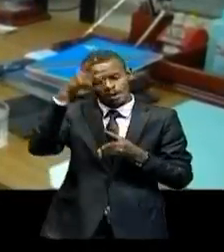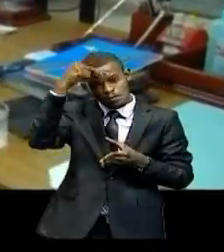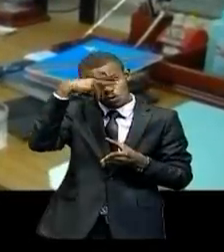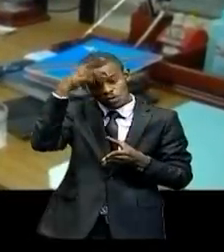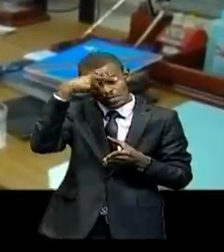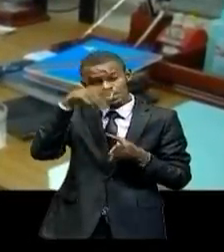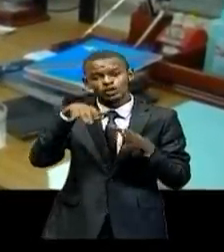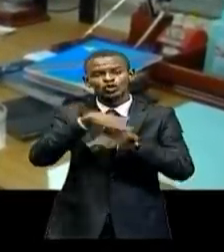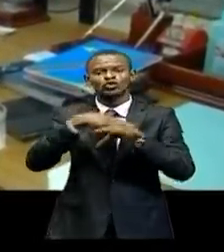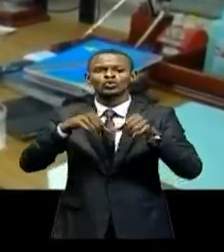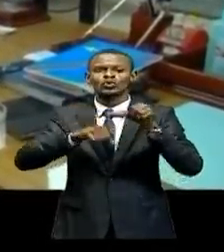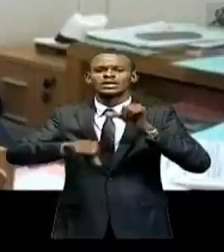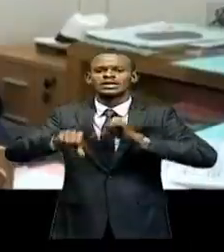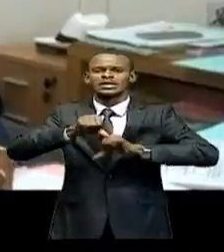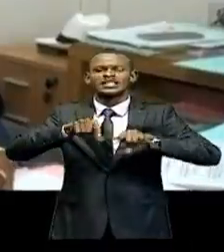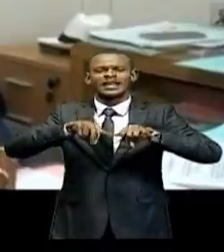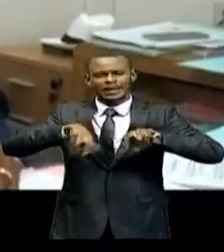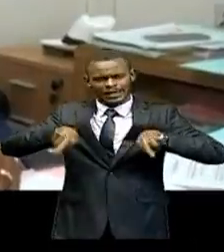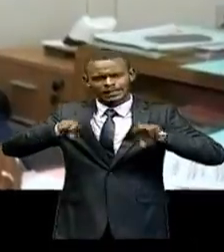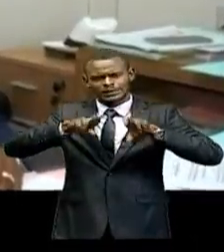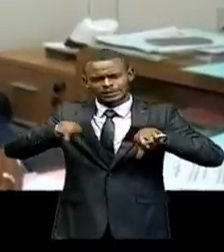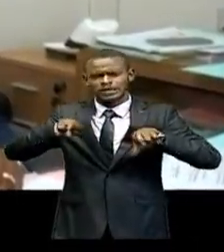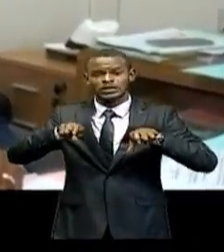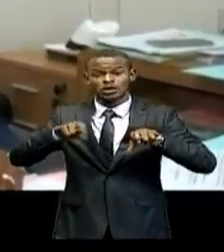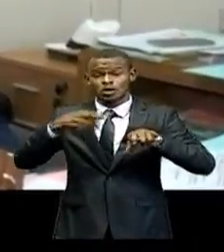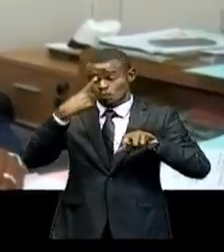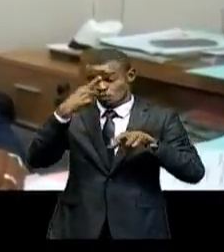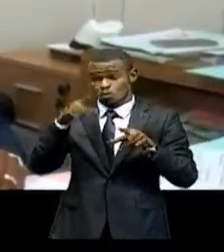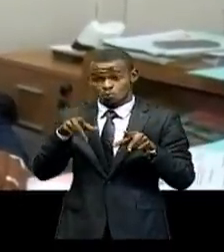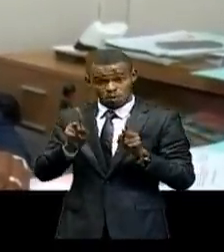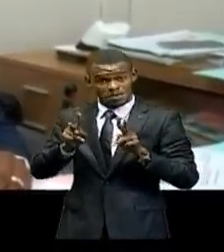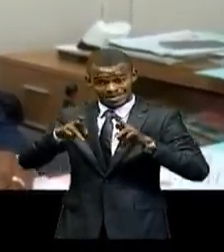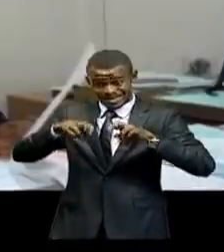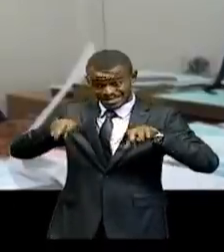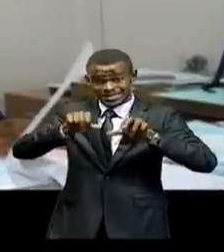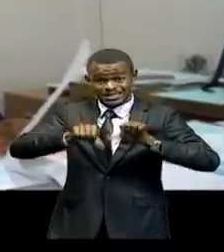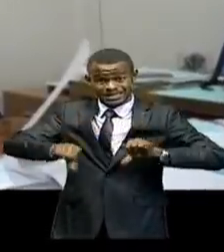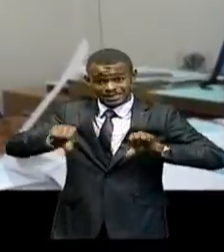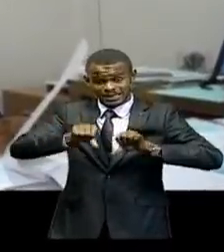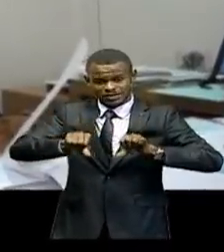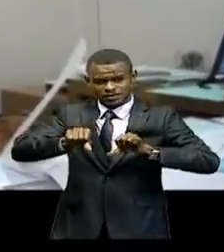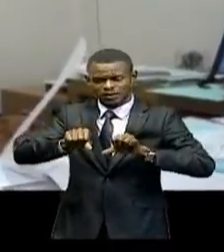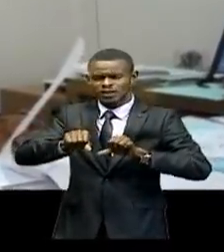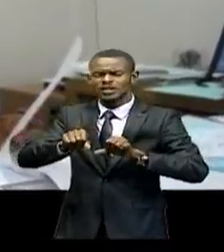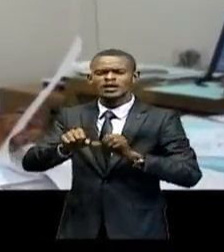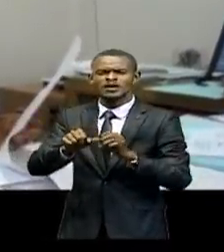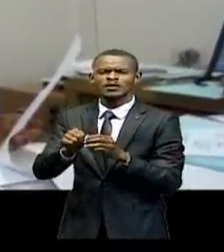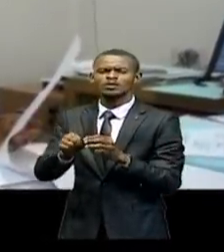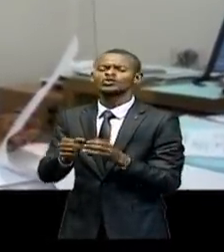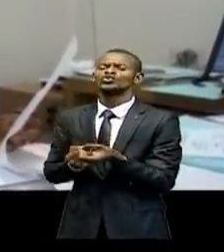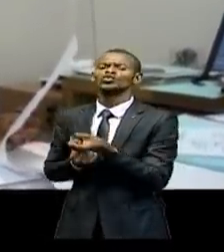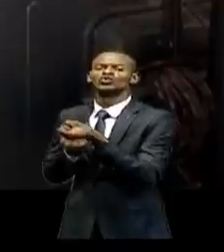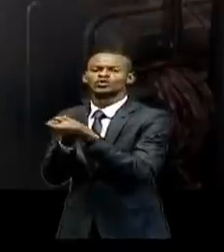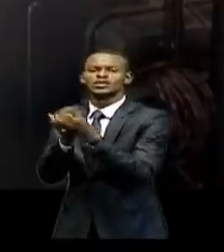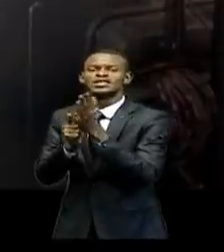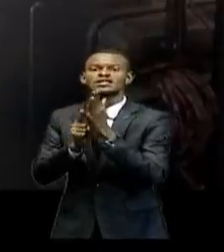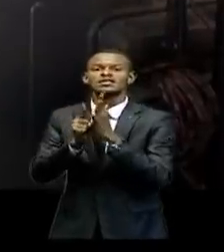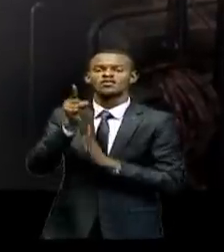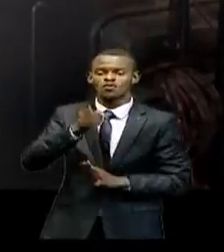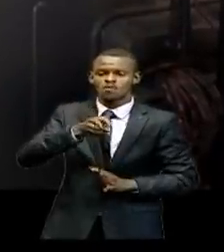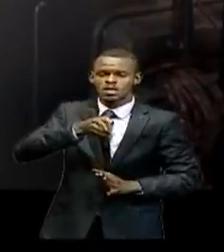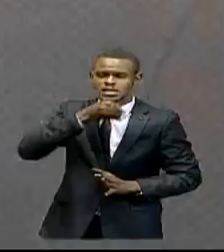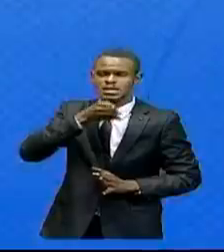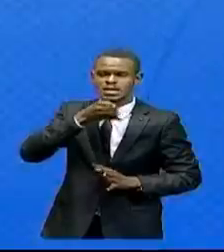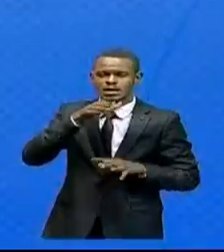Congo. Afin de faire de la recherche scientifique un outil majeur de développement durable dans notre pays et ainsi contribuer à